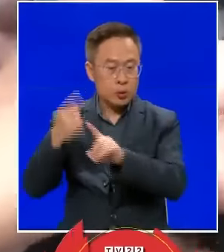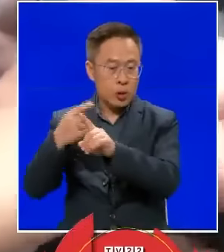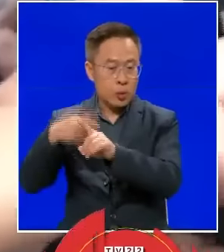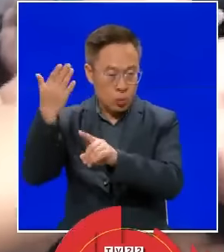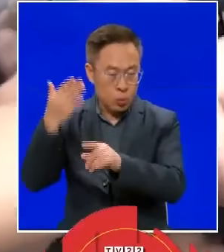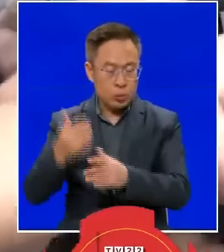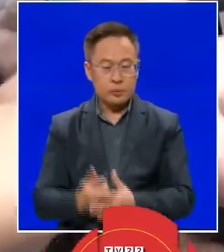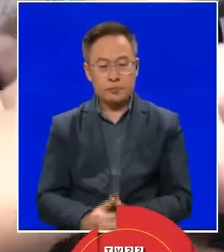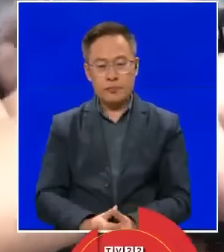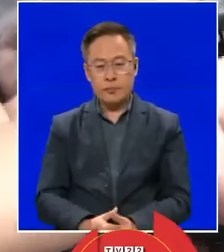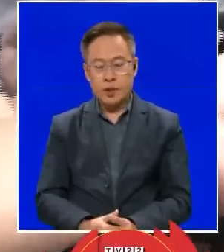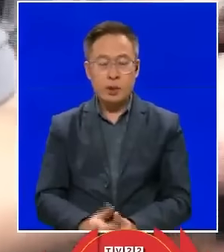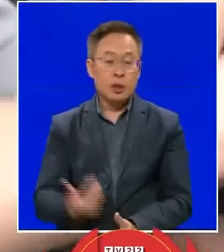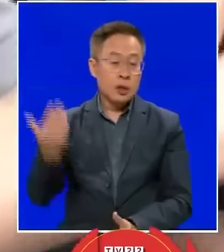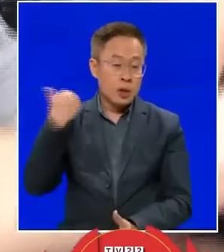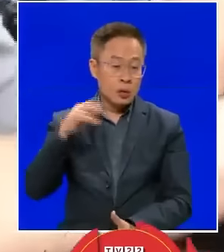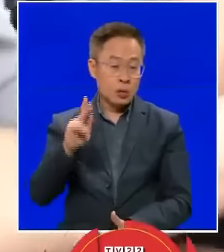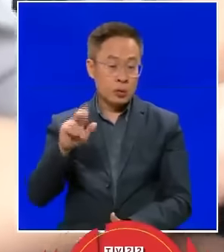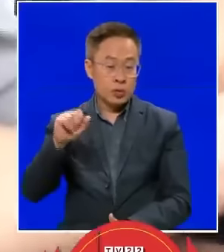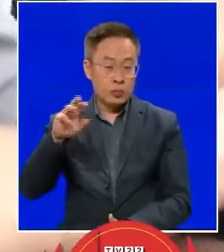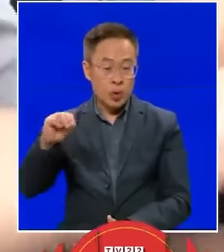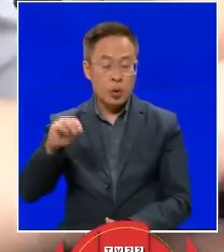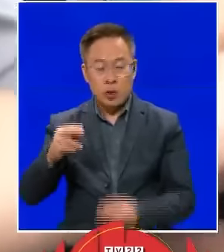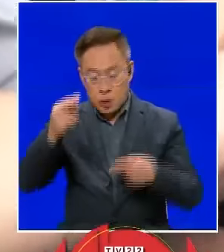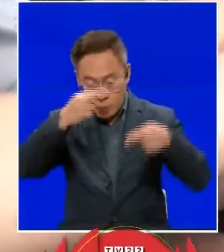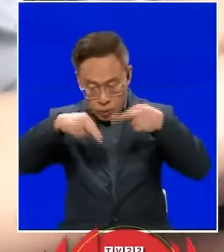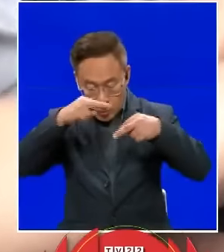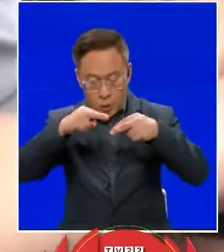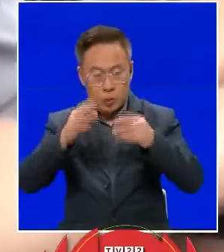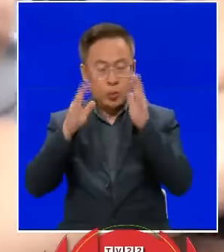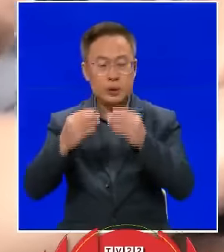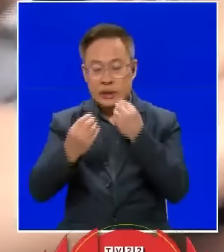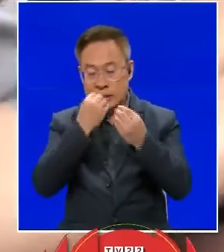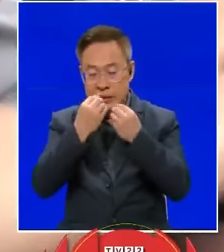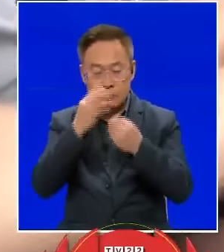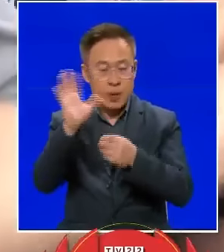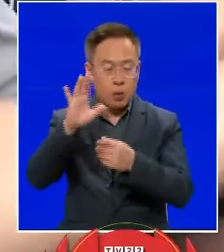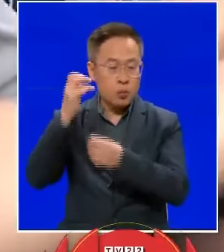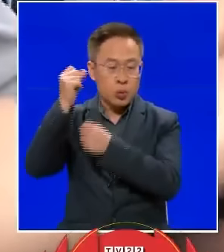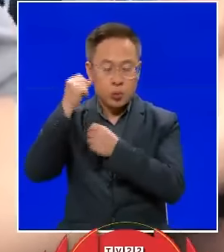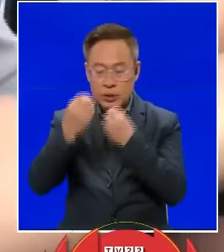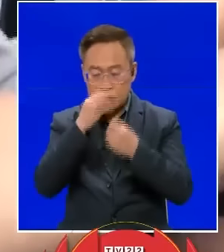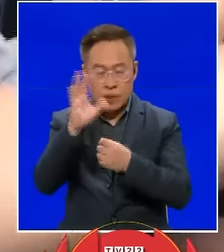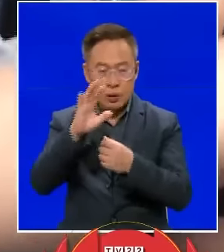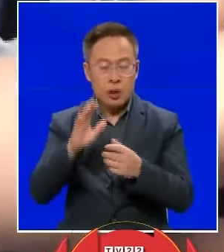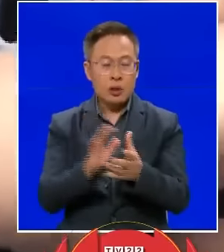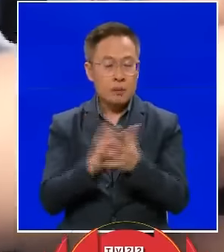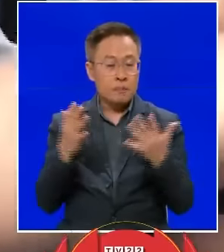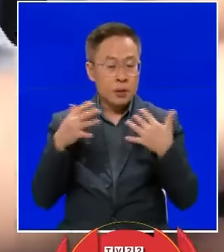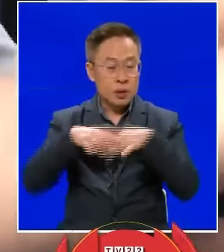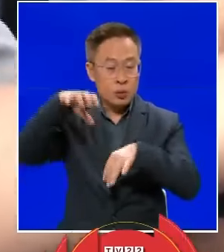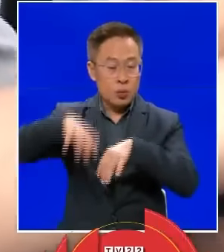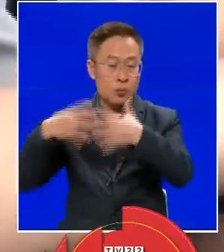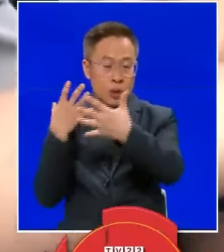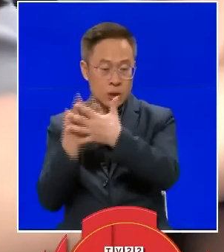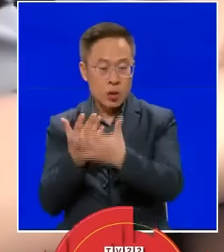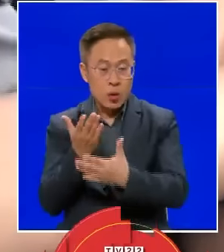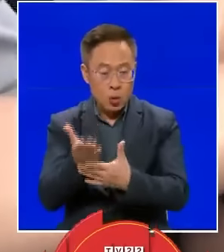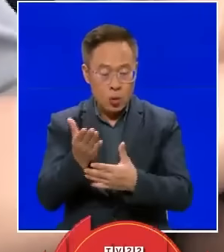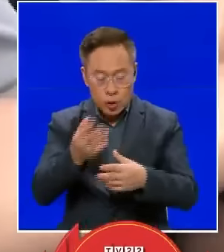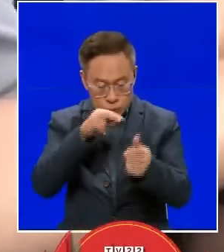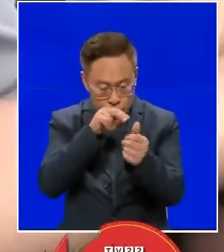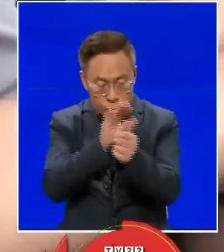หน้านี้กสมเคยเยี่ยมผู้ต้องขังที่อดอาหารประท้วงบางรายมีการประสานงานกับกรมราชทานเพื่อขอให้ดูแลผู้ต้องขังโดยเฉพาะอย่าง